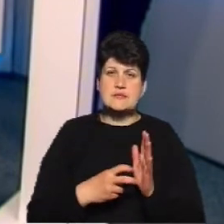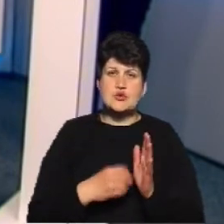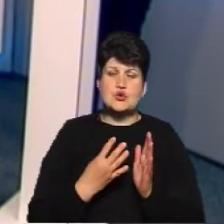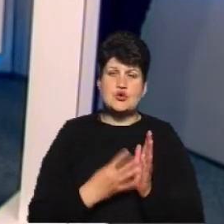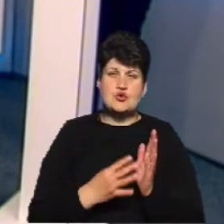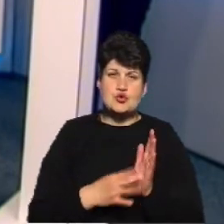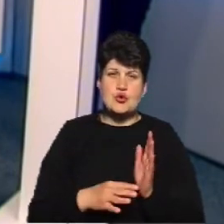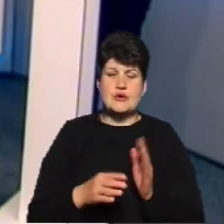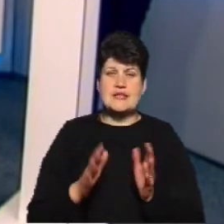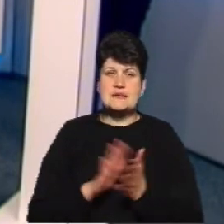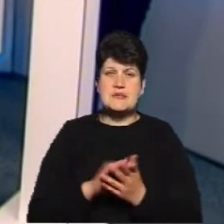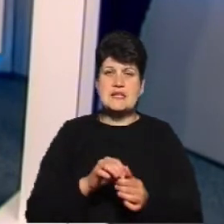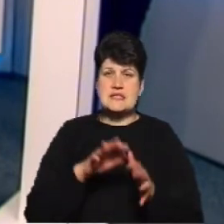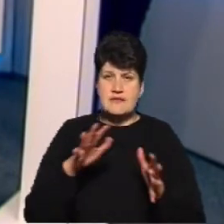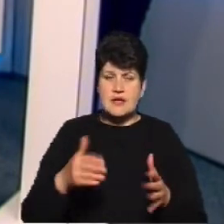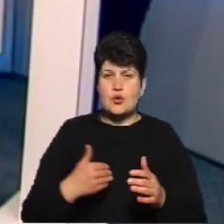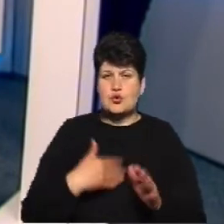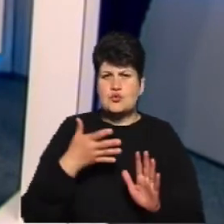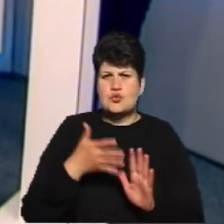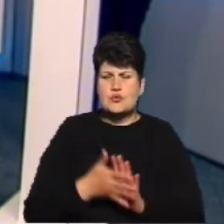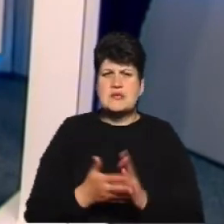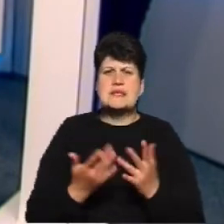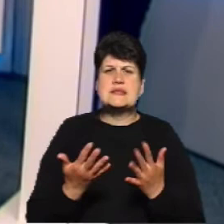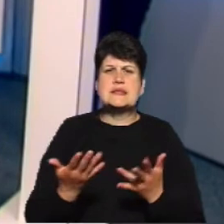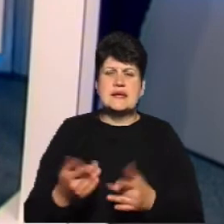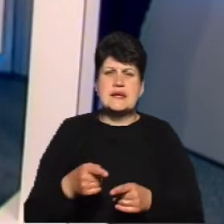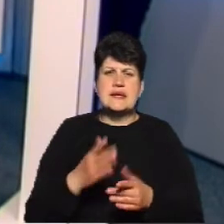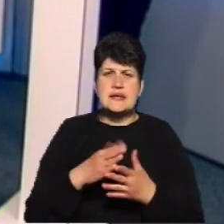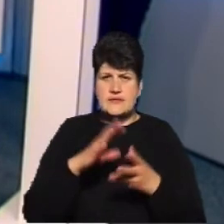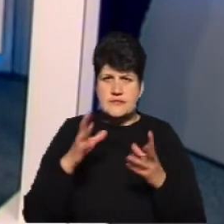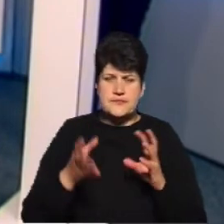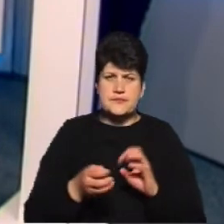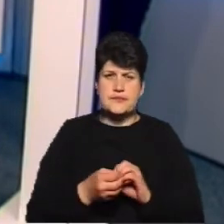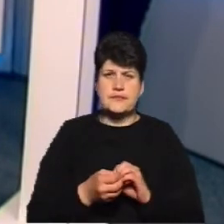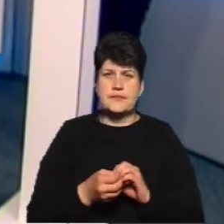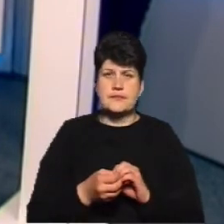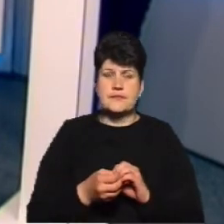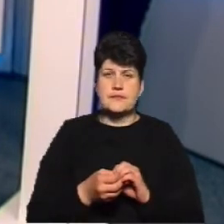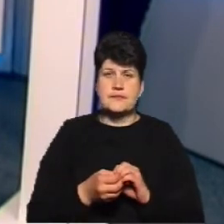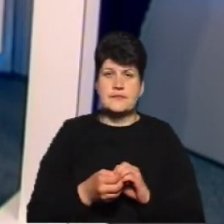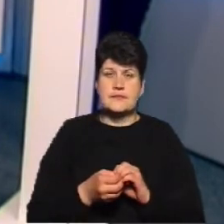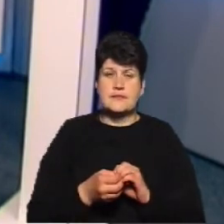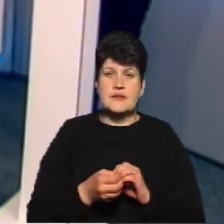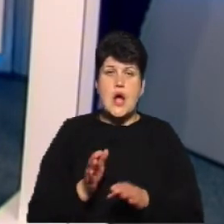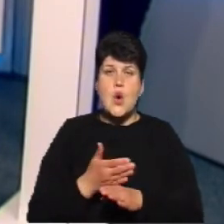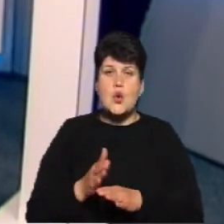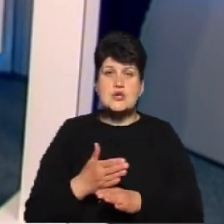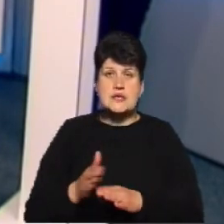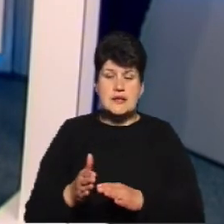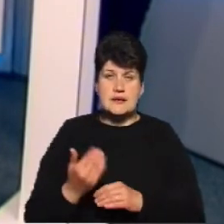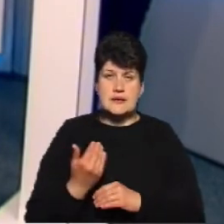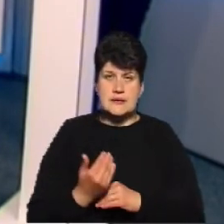хочеться взагалі зрозуміти, скільки їх є загалом, і їх розділити, розмежувати, так? Які ми